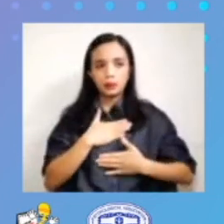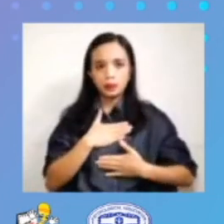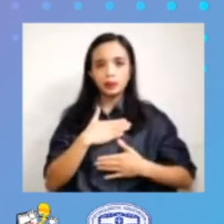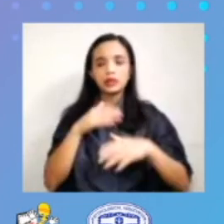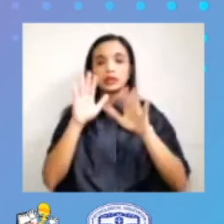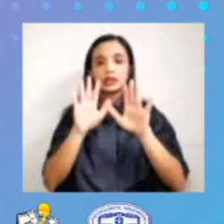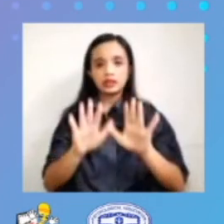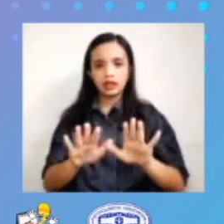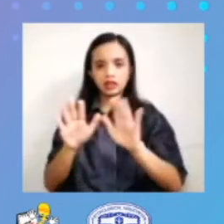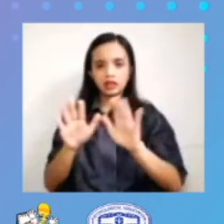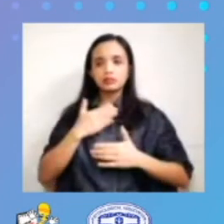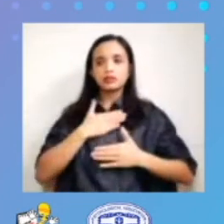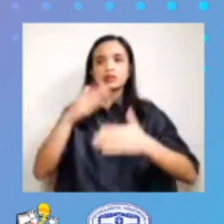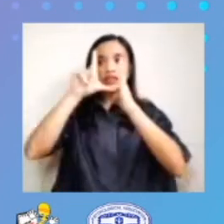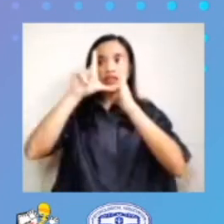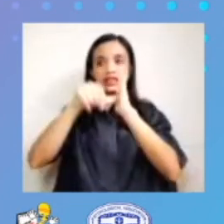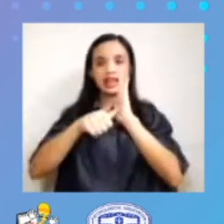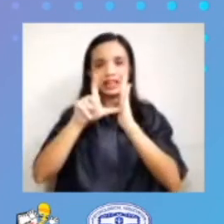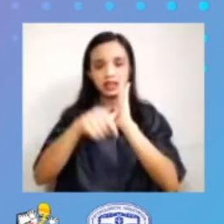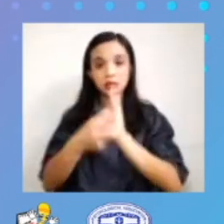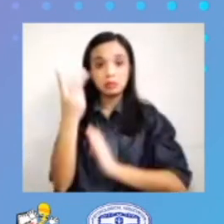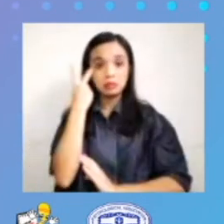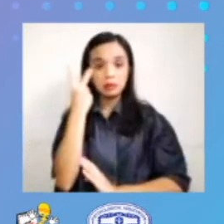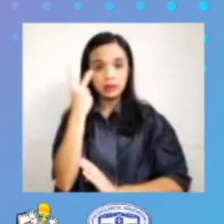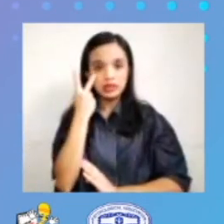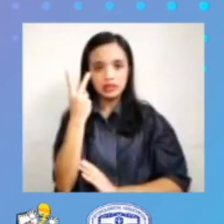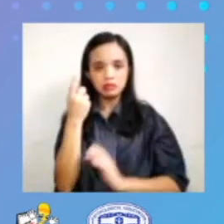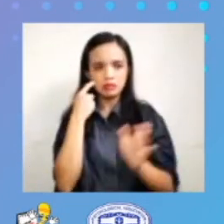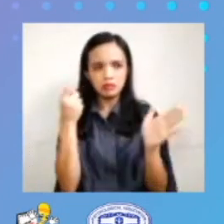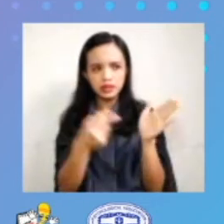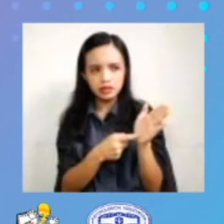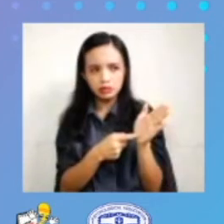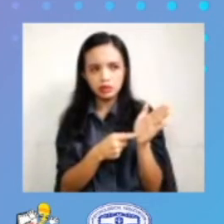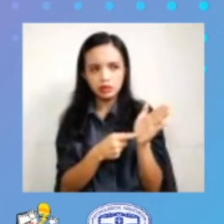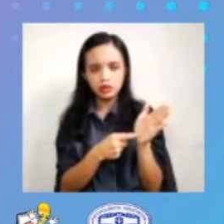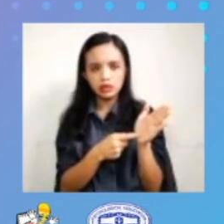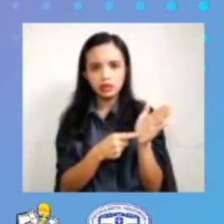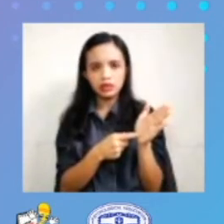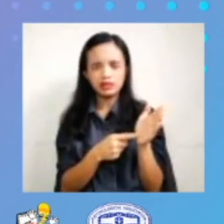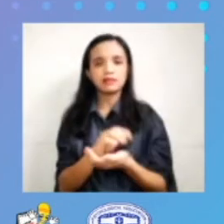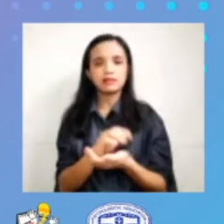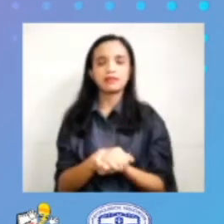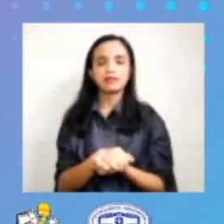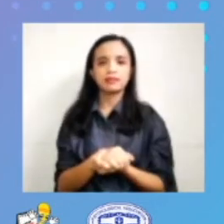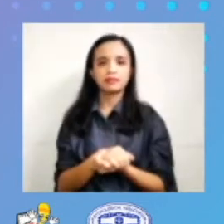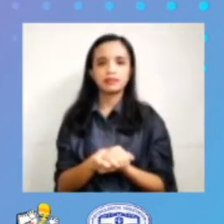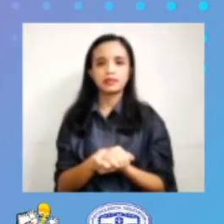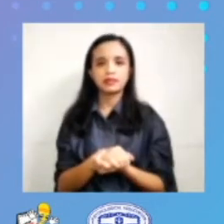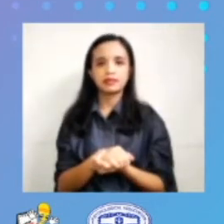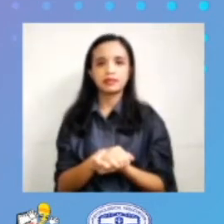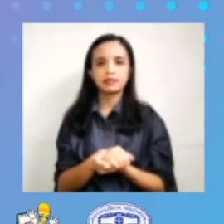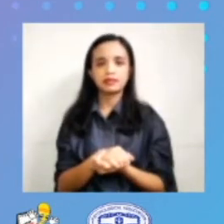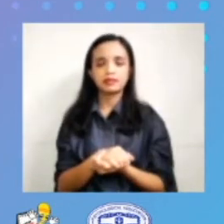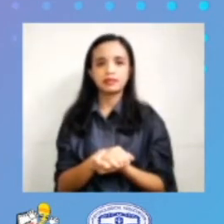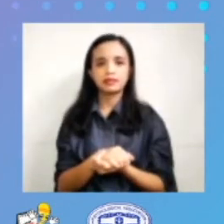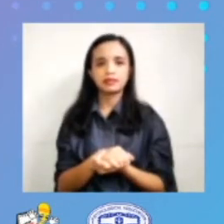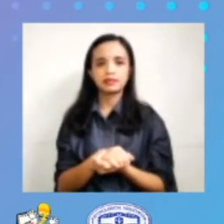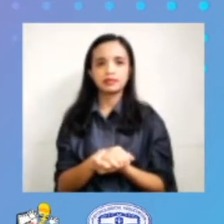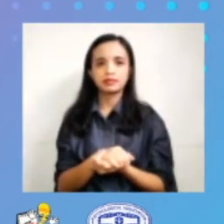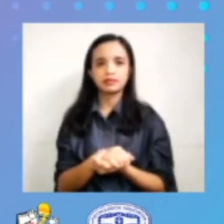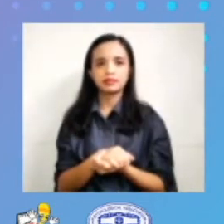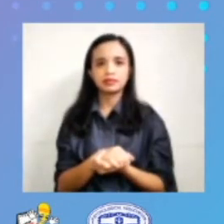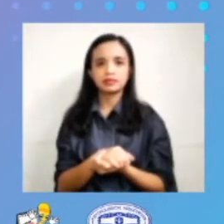doon, something is wrong. That's why the magic of breathing should be calibrated. Kaya yung exercise, ang ganda